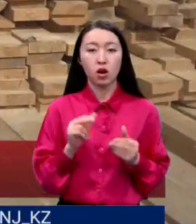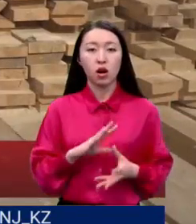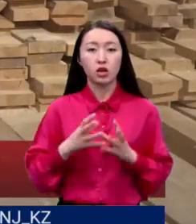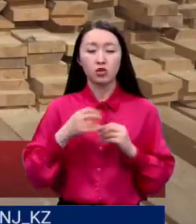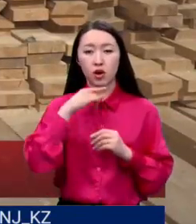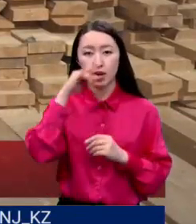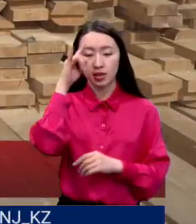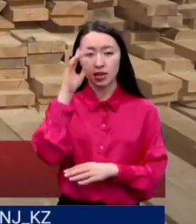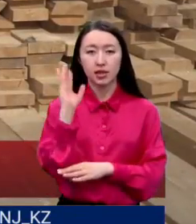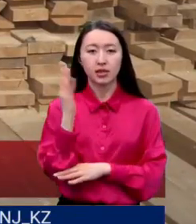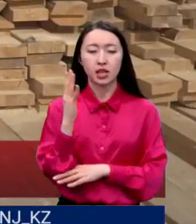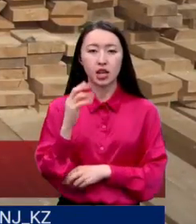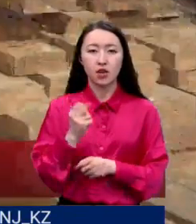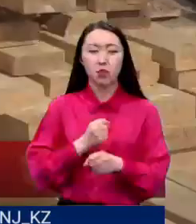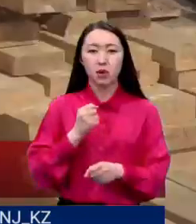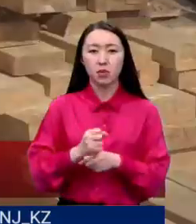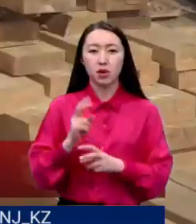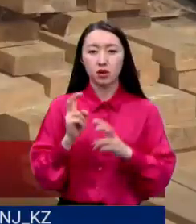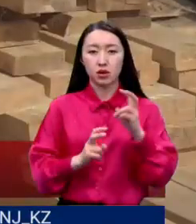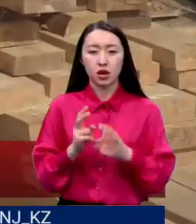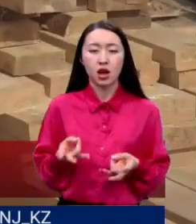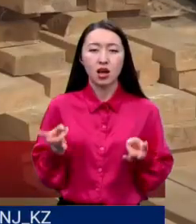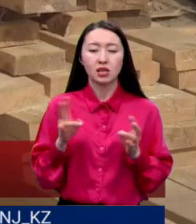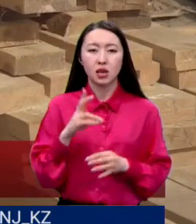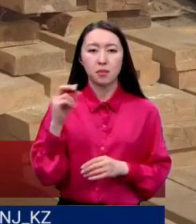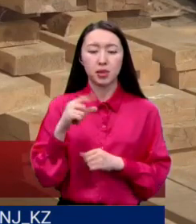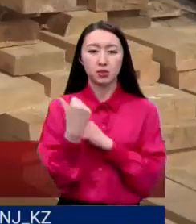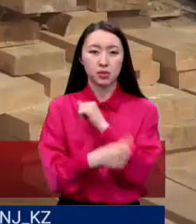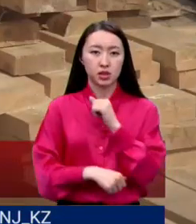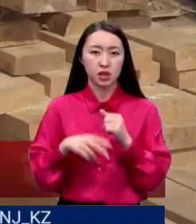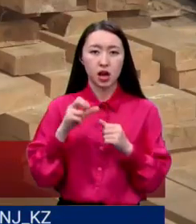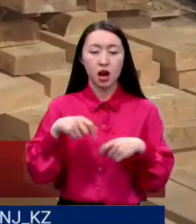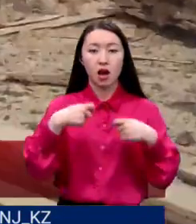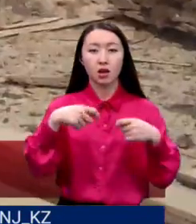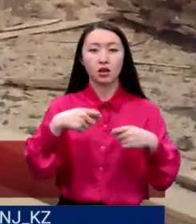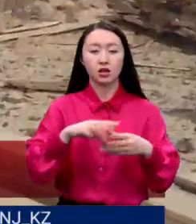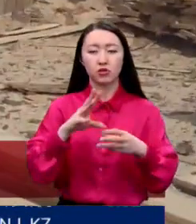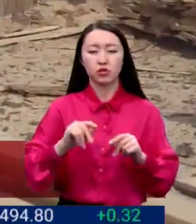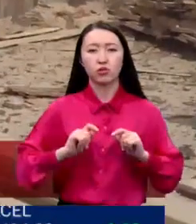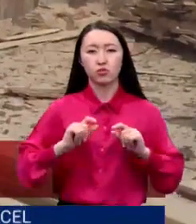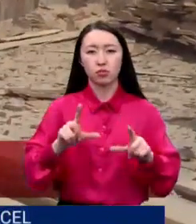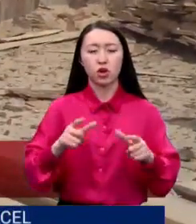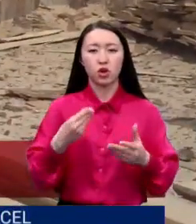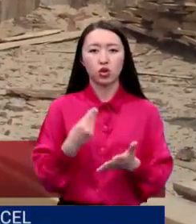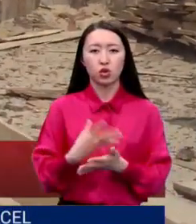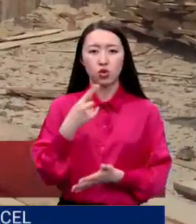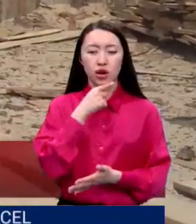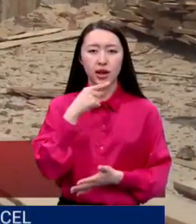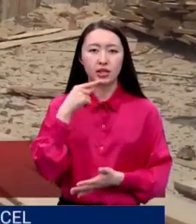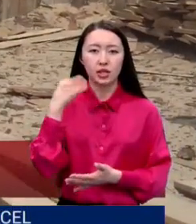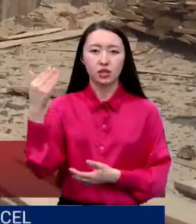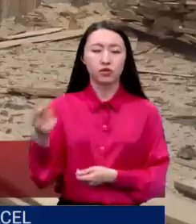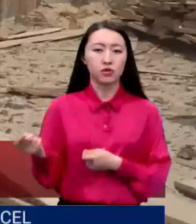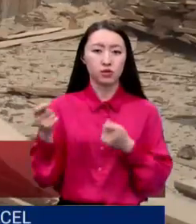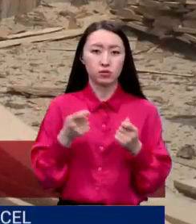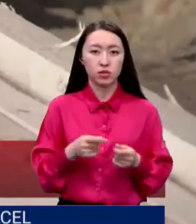казахстанская деревообрабатывающая промышленность останется без сырья, а на рынок придет дорогая готовая российская продукция. К решению